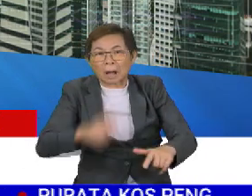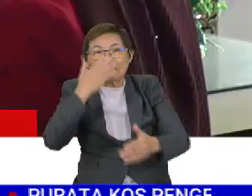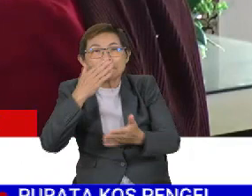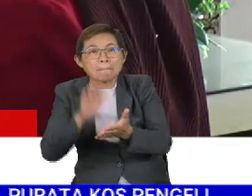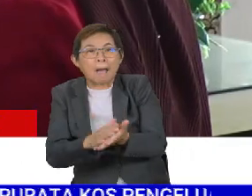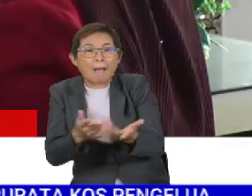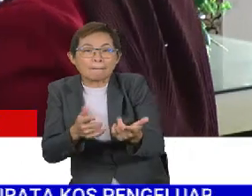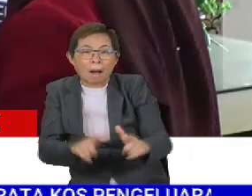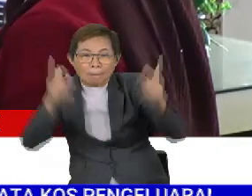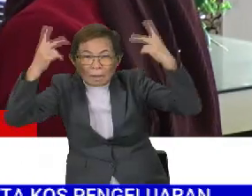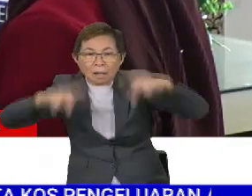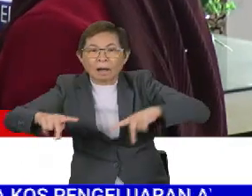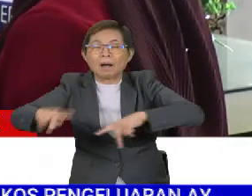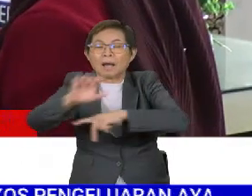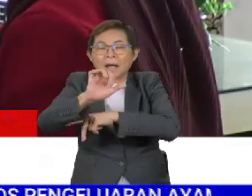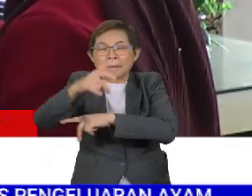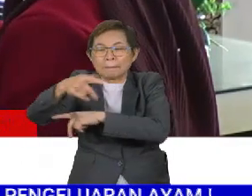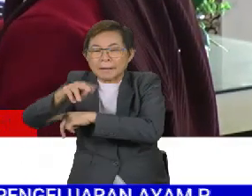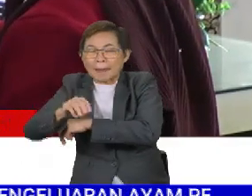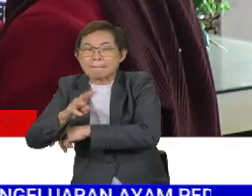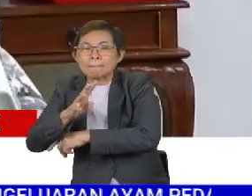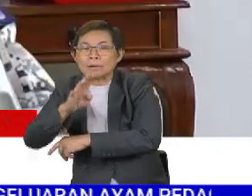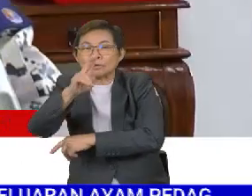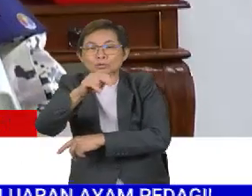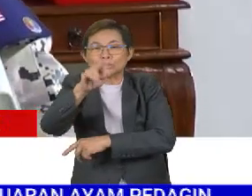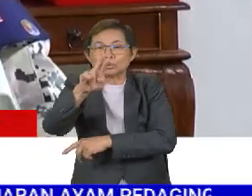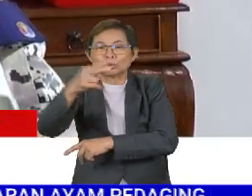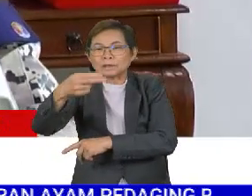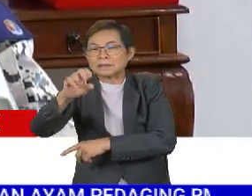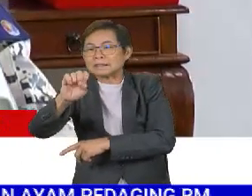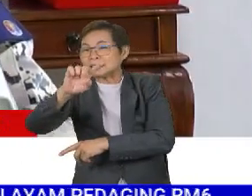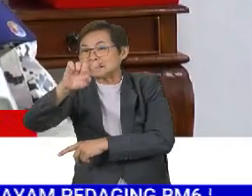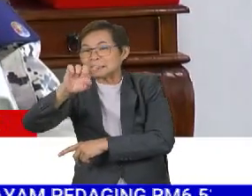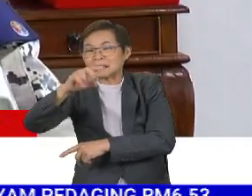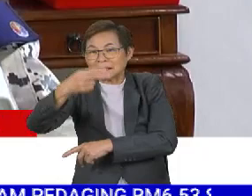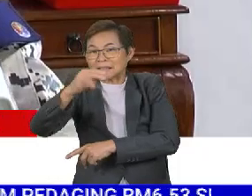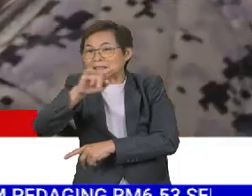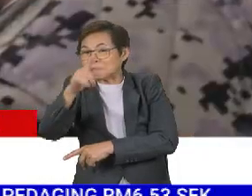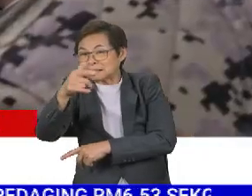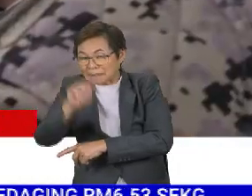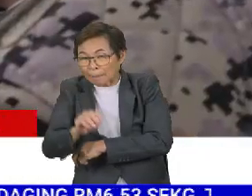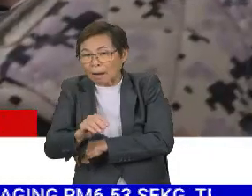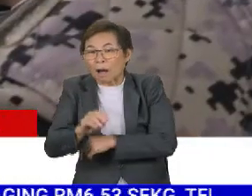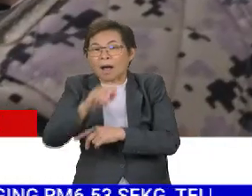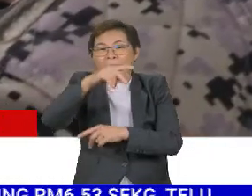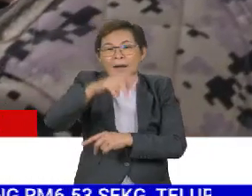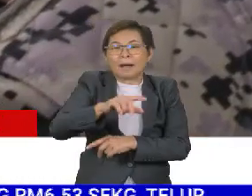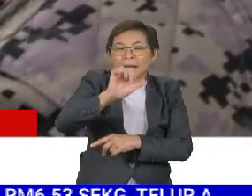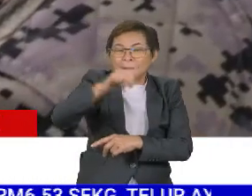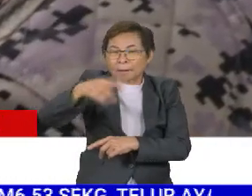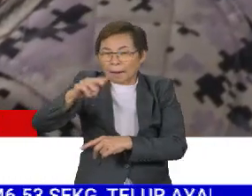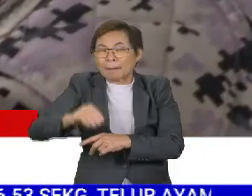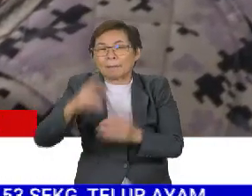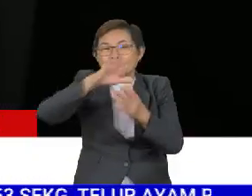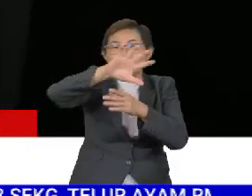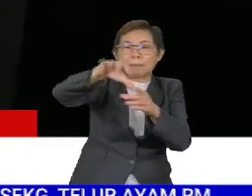diingini. Pengarah Maritim Johor, Laksamana Pertama Maritim Nurul Hizam Zakaria berkata, Maritim Negeri turut meningkatkan program preventif SAR